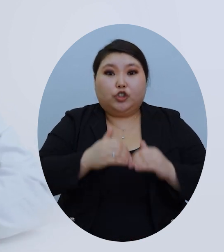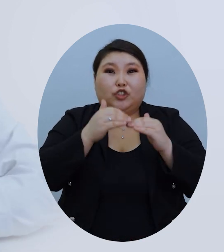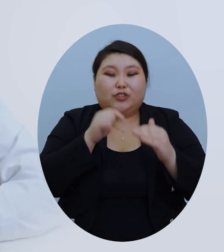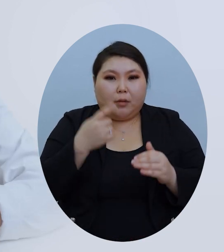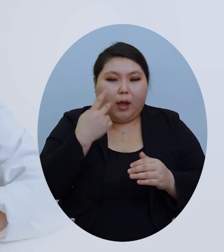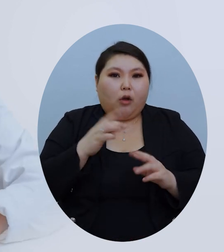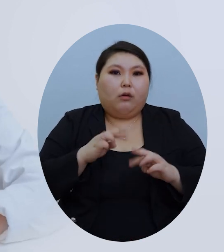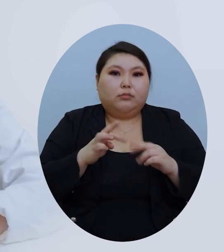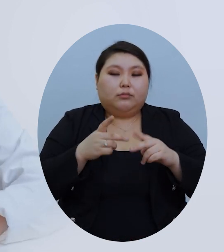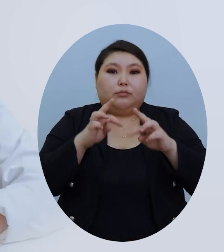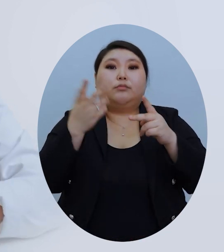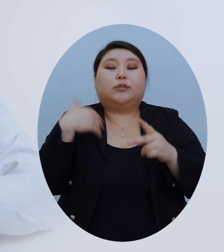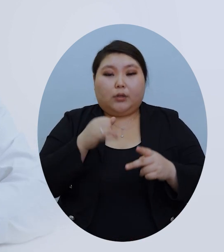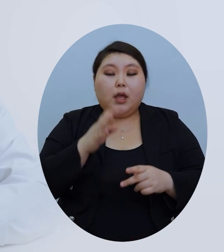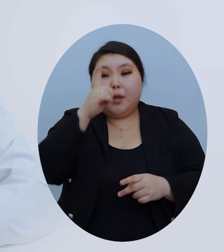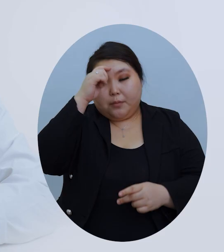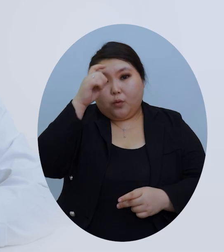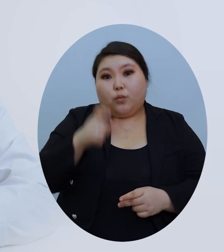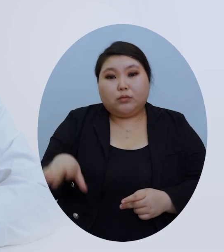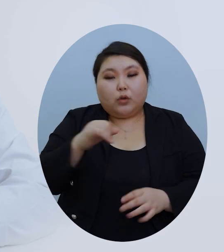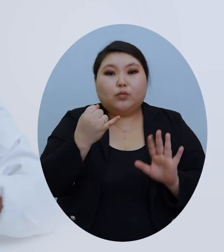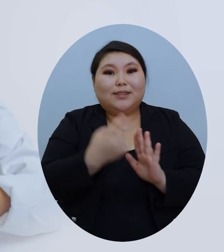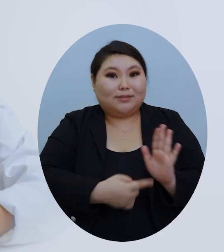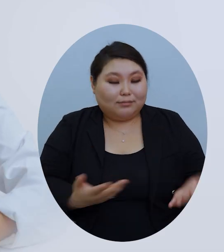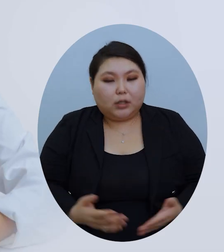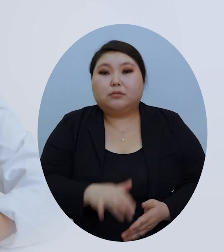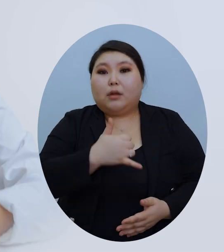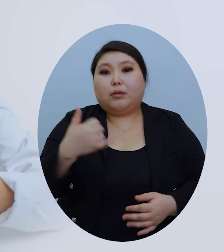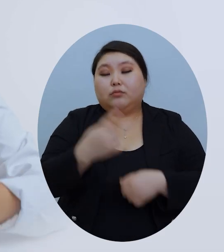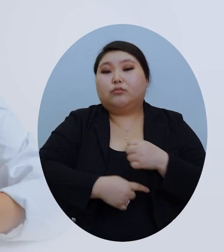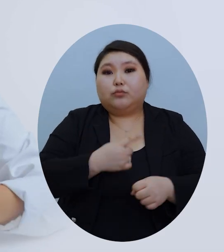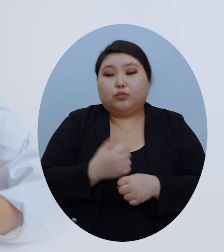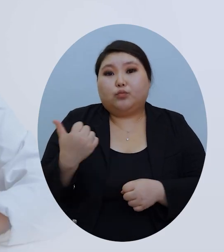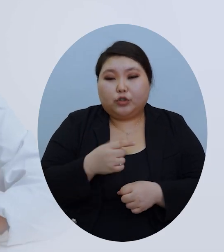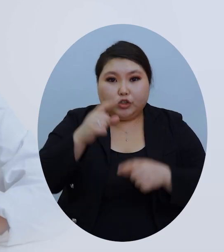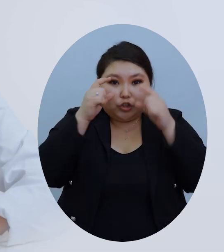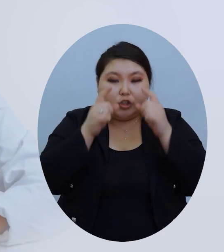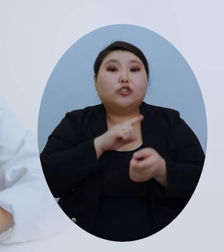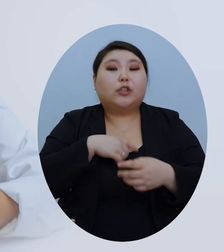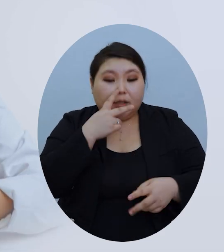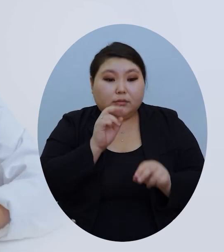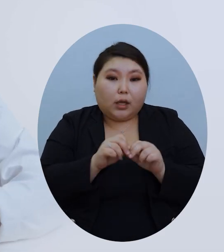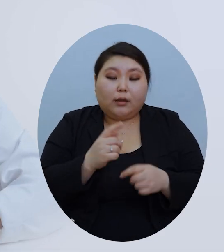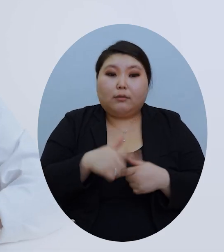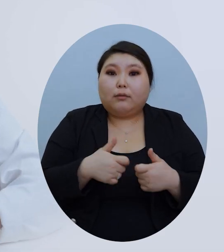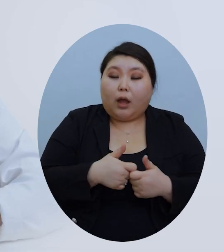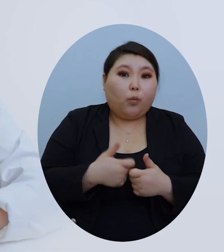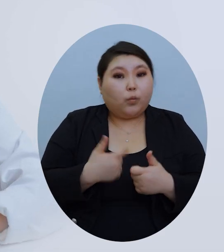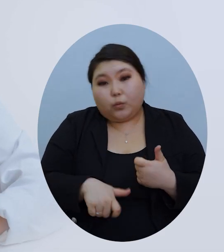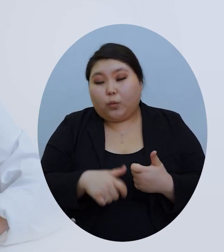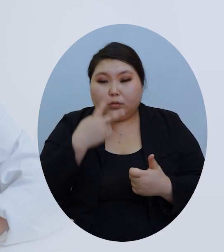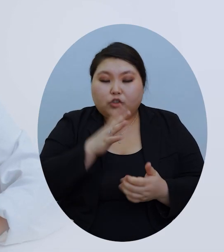учраас эмч нар 6 сар, за зарим тохиолдолд 1 жил тутам шилээ шалгуулад таарч байгаа эсхийг нь үзүүлээд шинээр тохируулан